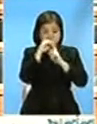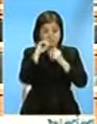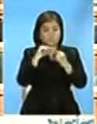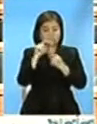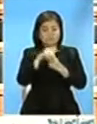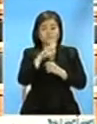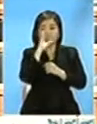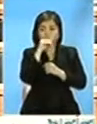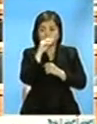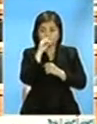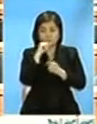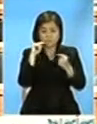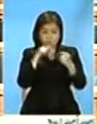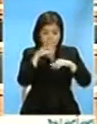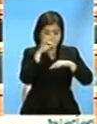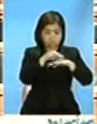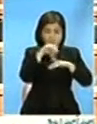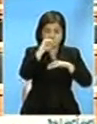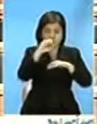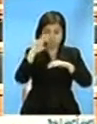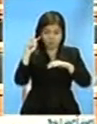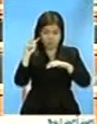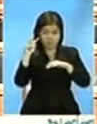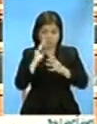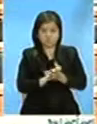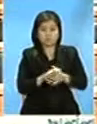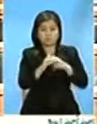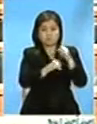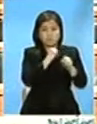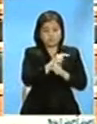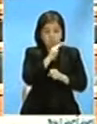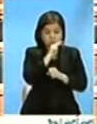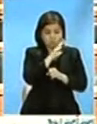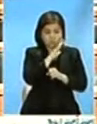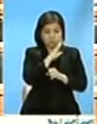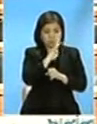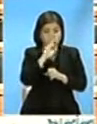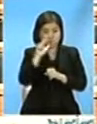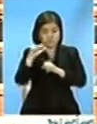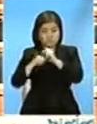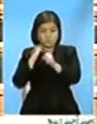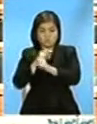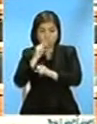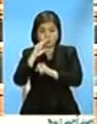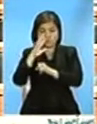กว่าสว43ถึง49เป็นสภาธาตุสว